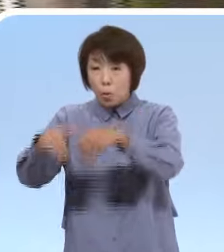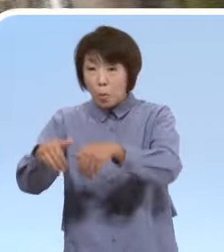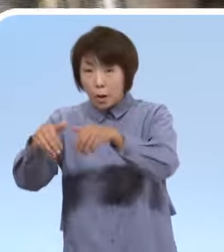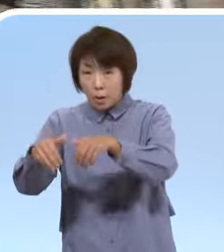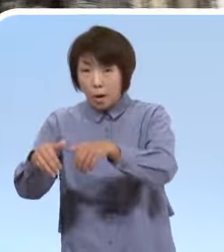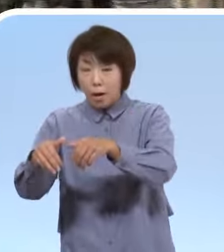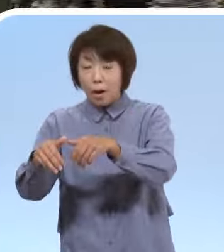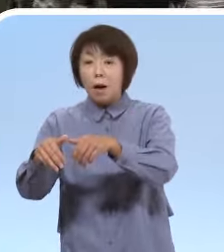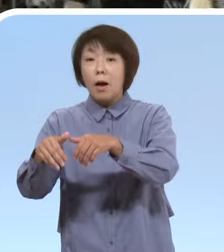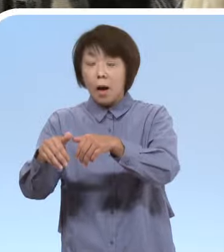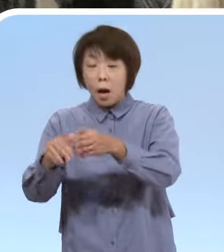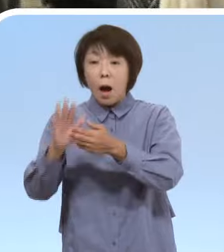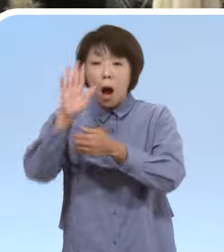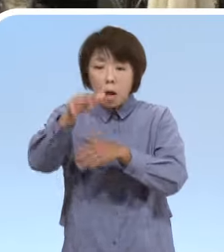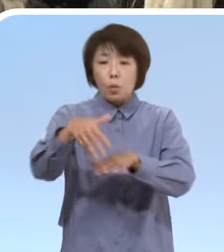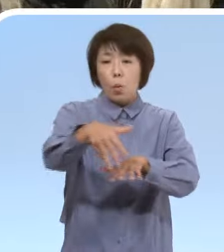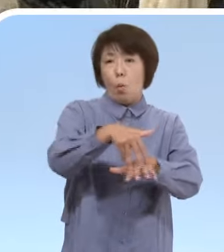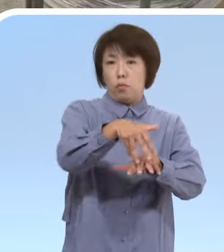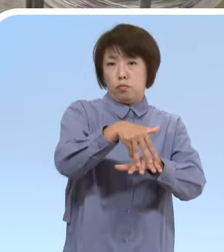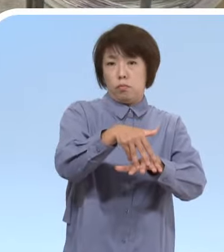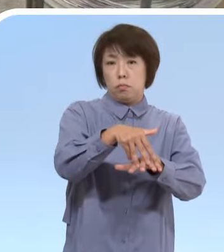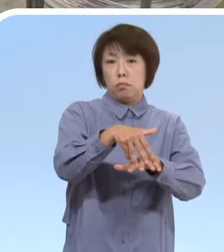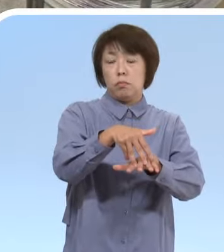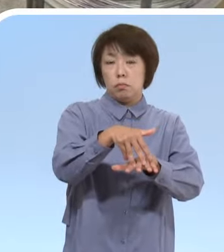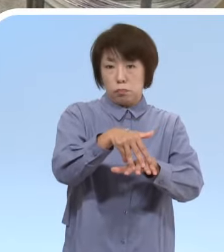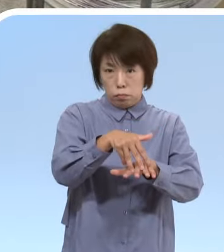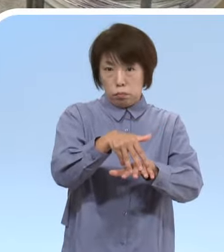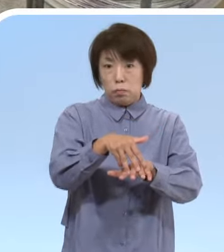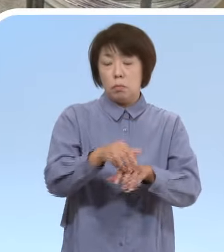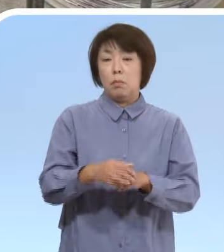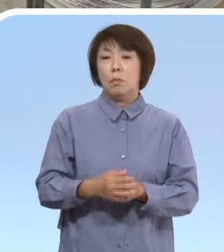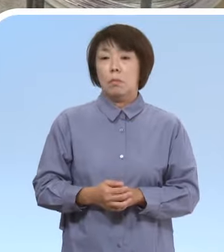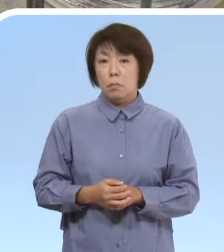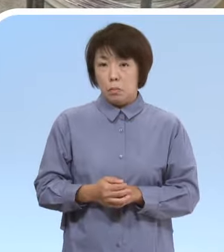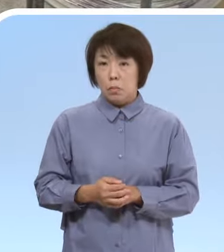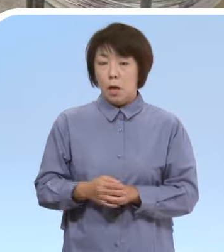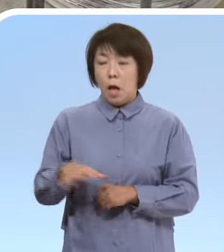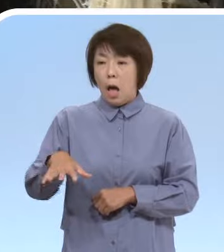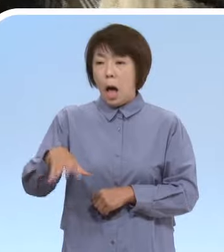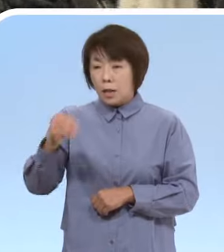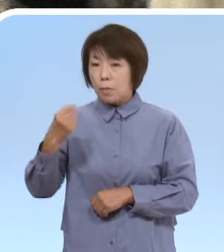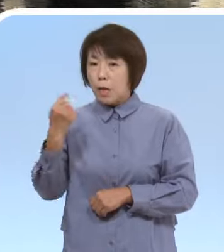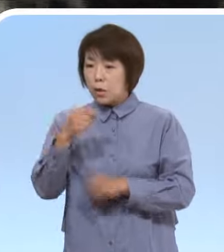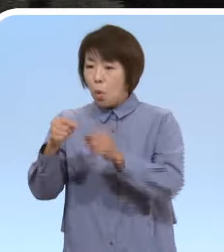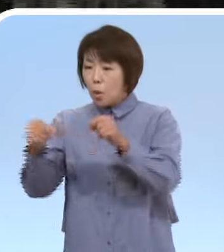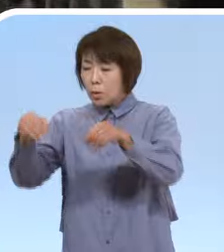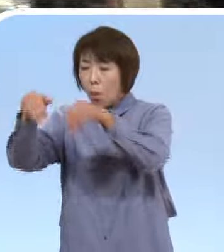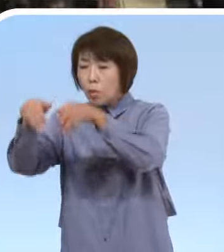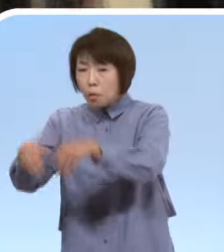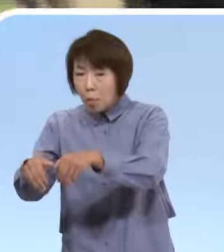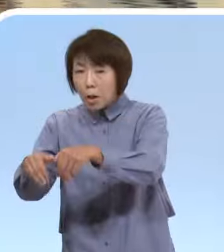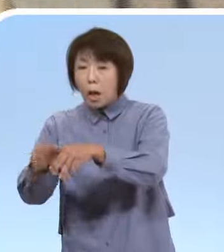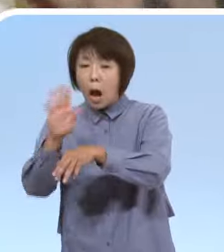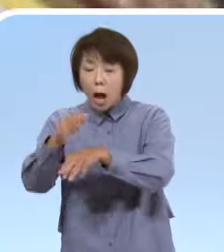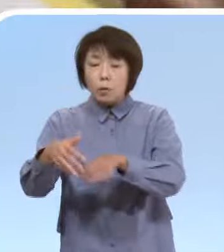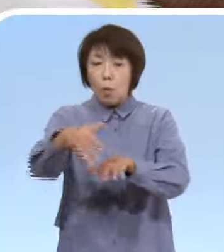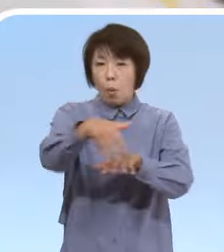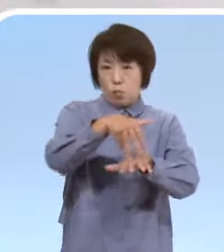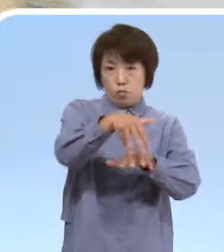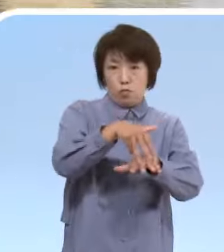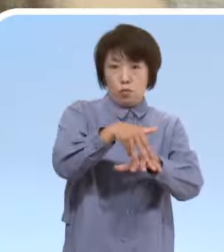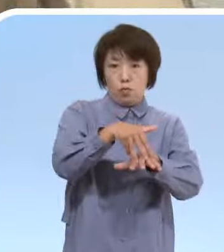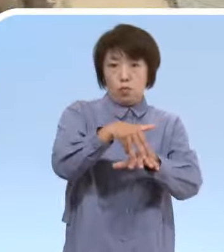糸を織っていく。 あ、糸を染めてるんです ね。そう、糸をまず最初に染めちゃってからこう織っていく